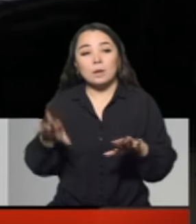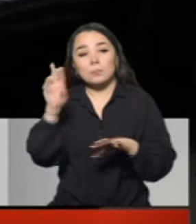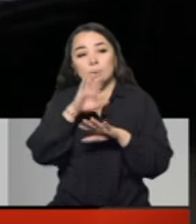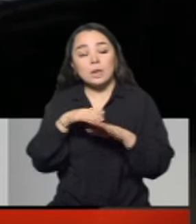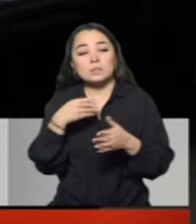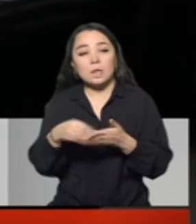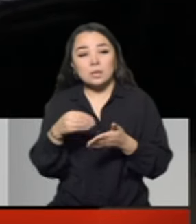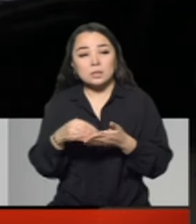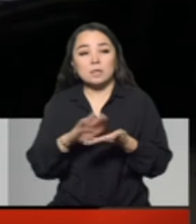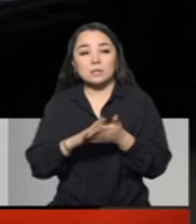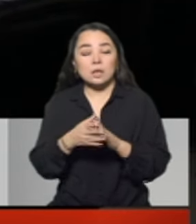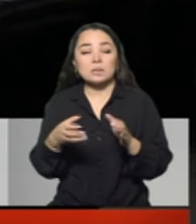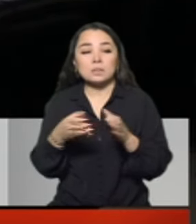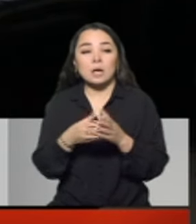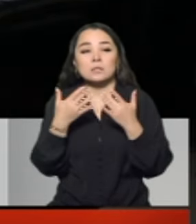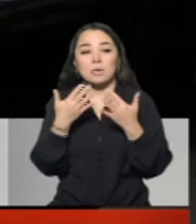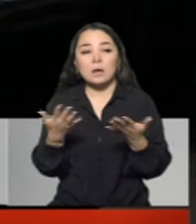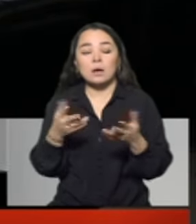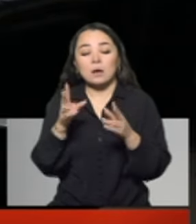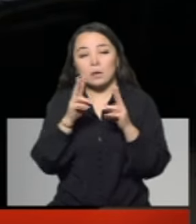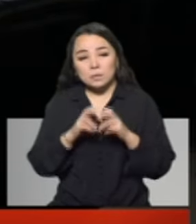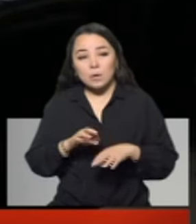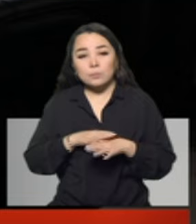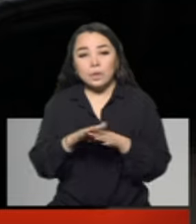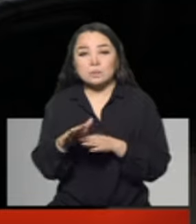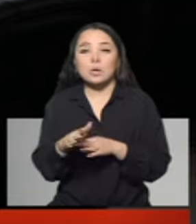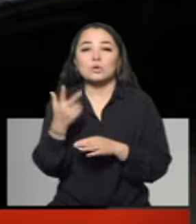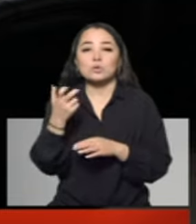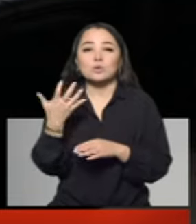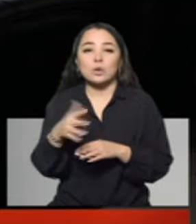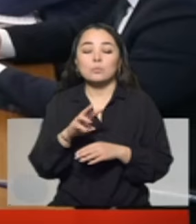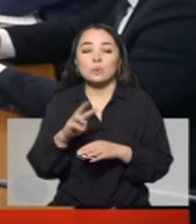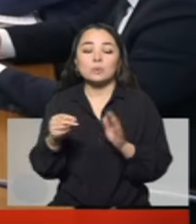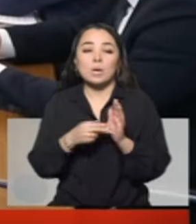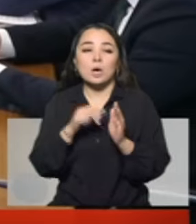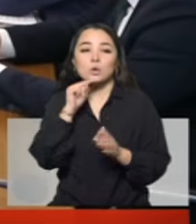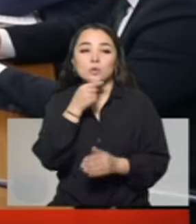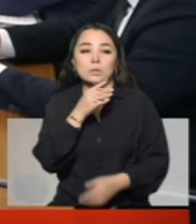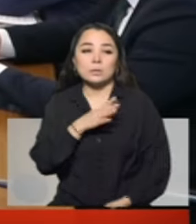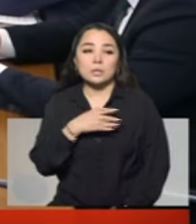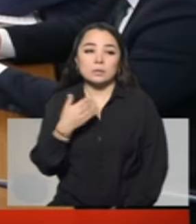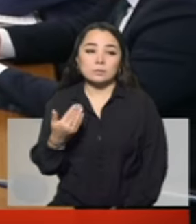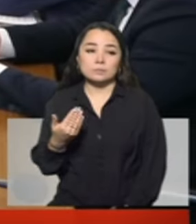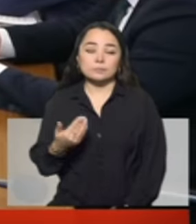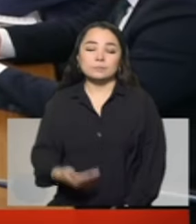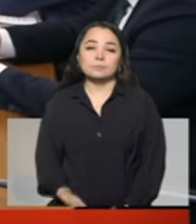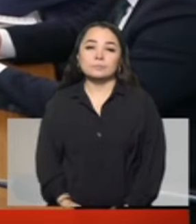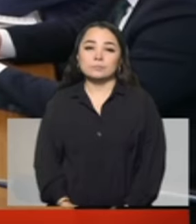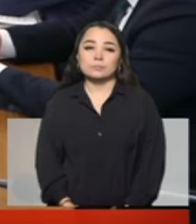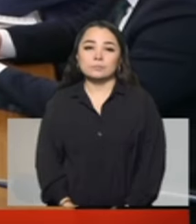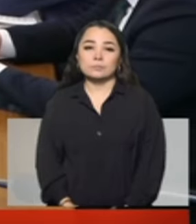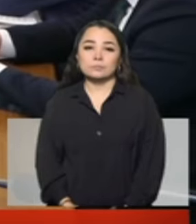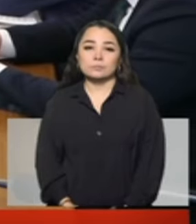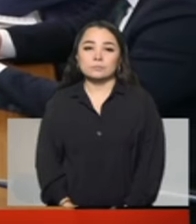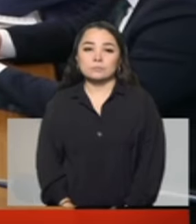мемлекеттік сатып алу туралы шарттар қайта қаралып, 350 миллион теңге үнемделген.